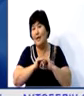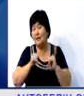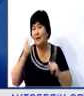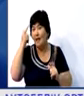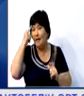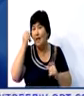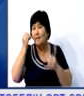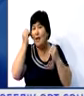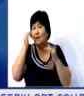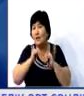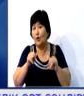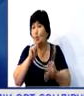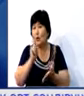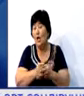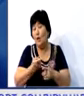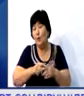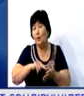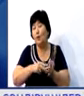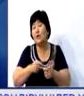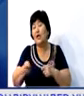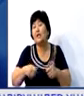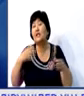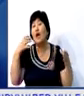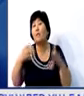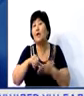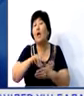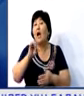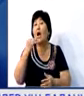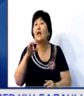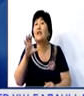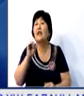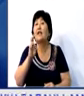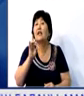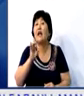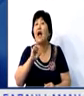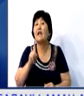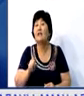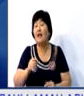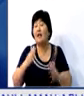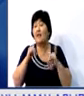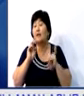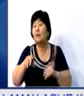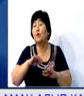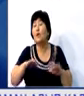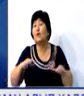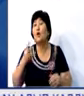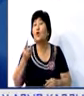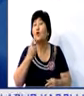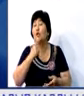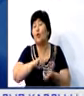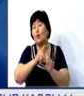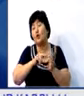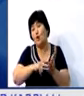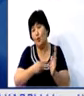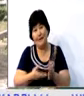танымын кеңейтуі шарт. Осы мақсатты көздеген жетекші партия өкілдері Арай Санрай лагерінде болды. Ондағы өрендерді үш тілдікке көшу